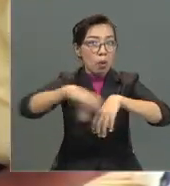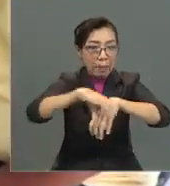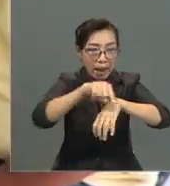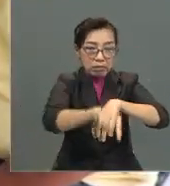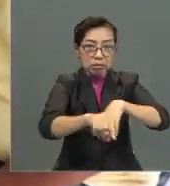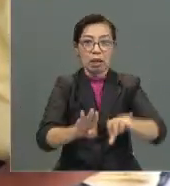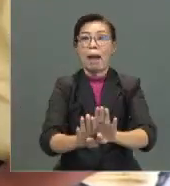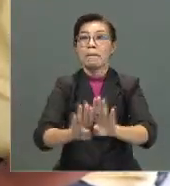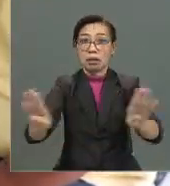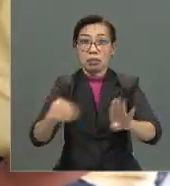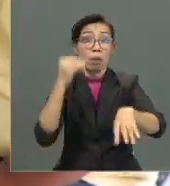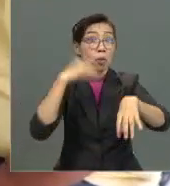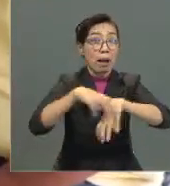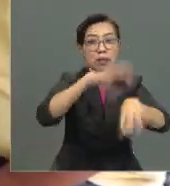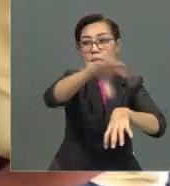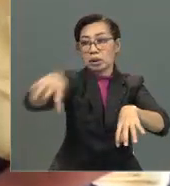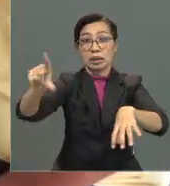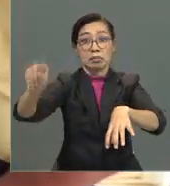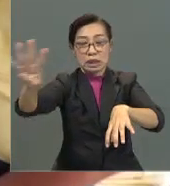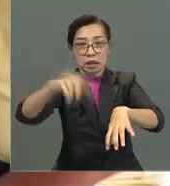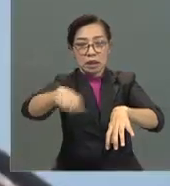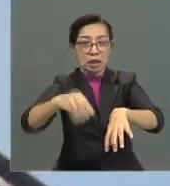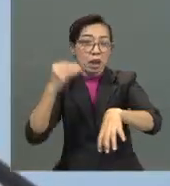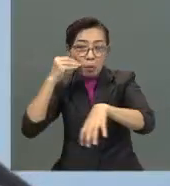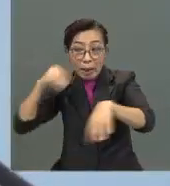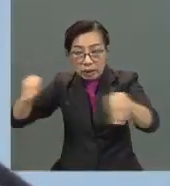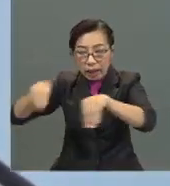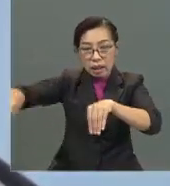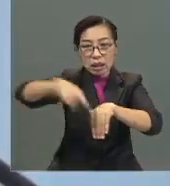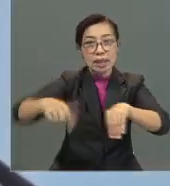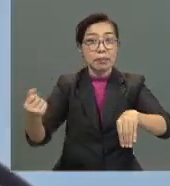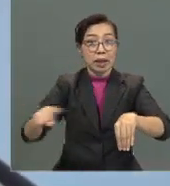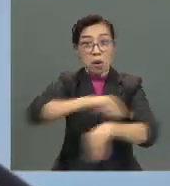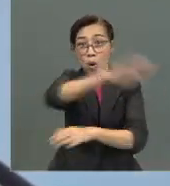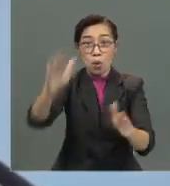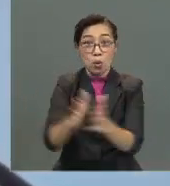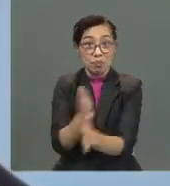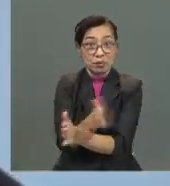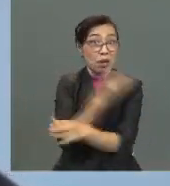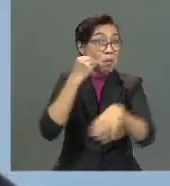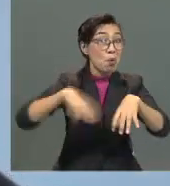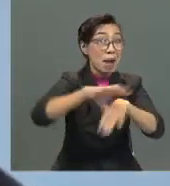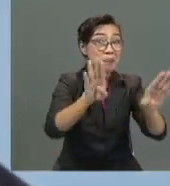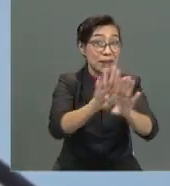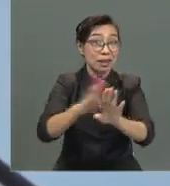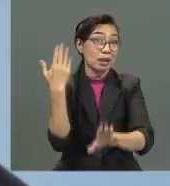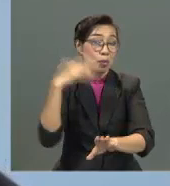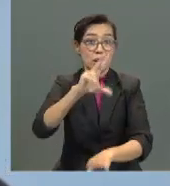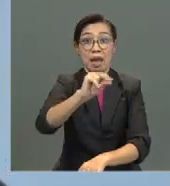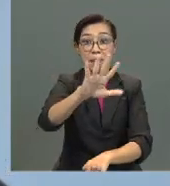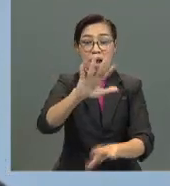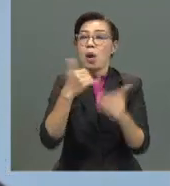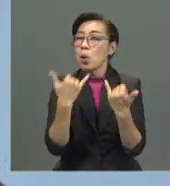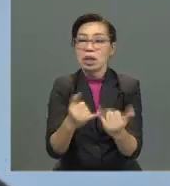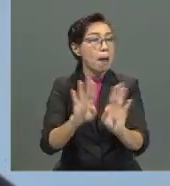ติดเชื้อทั้งสิ้น24หมู่บ้านและหมู่บ้านข้างเคียงอีก11หมู่บ้านรวมแล้วที่ปิดก่อนหน้านี้35หมู่บ้าน